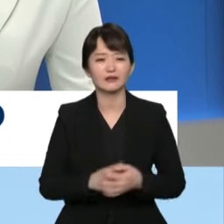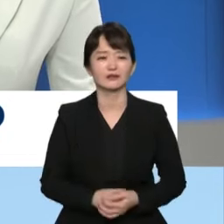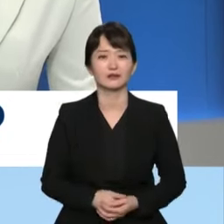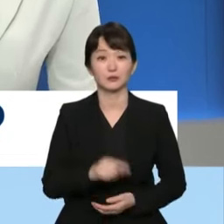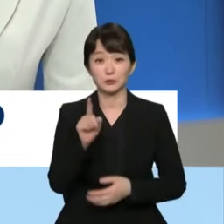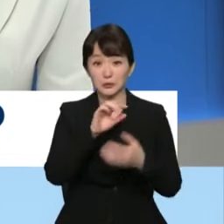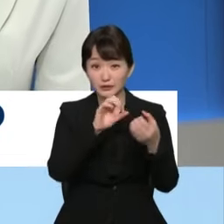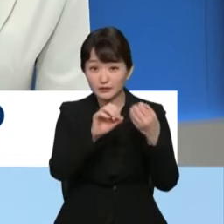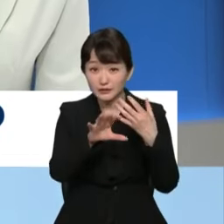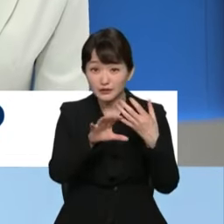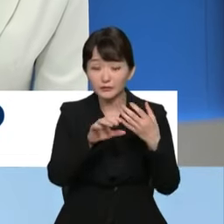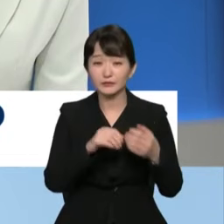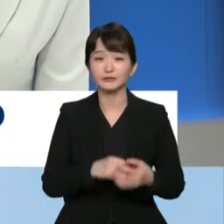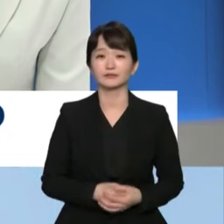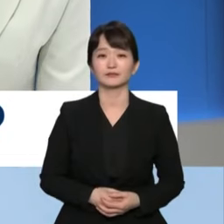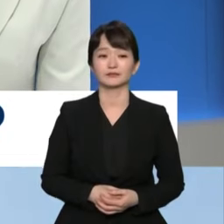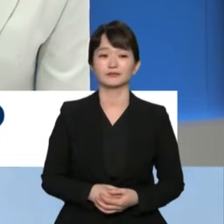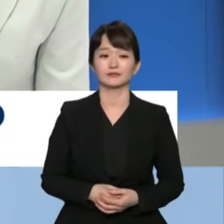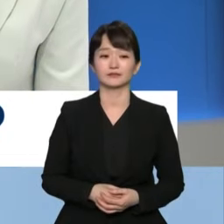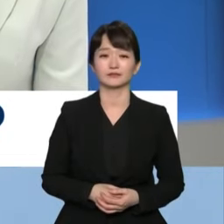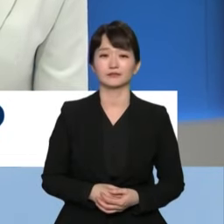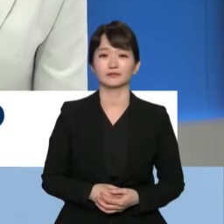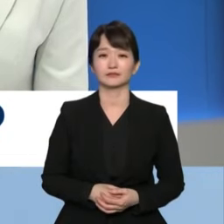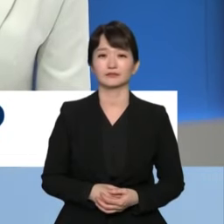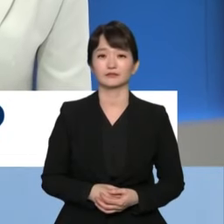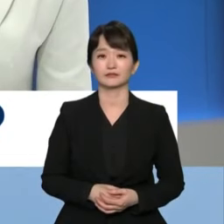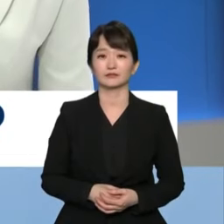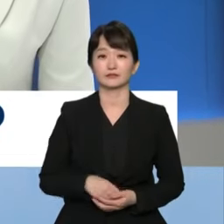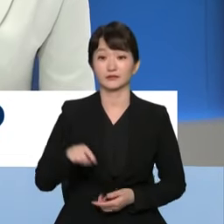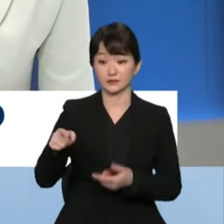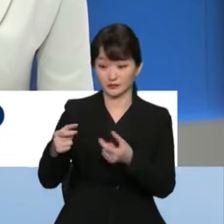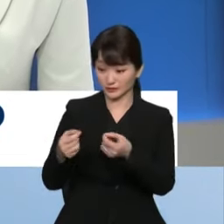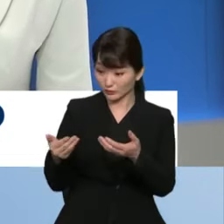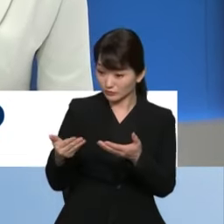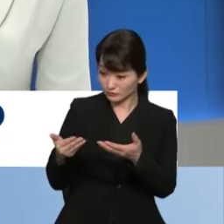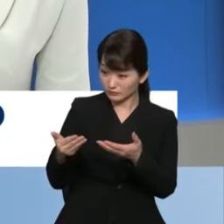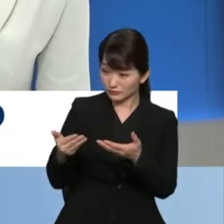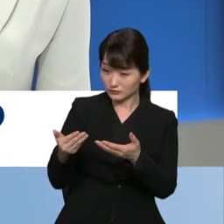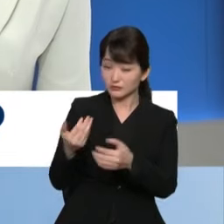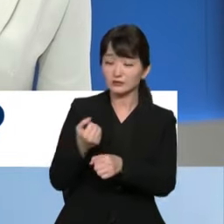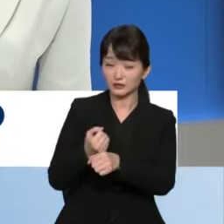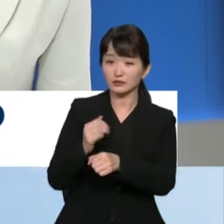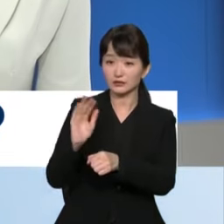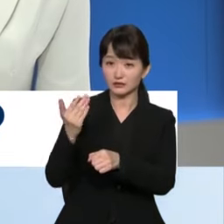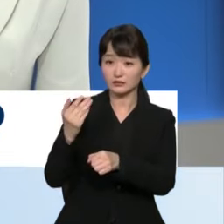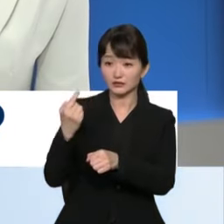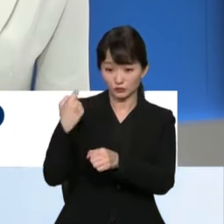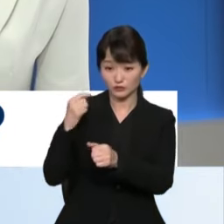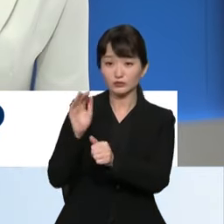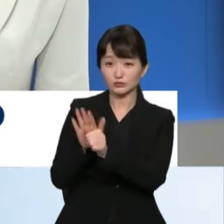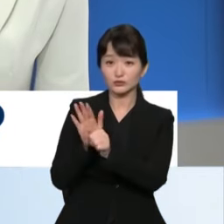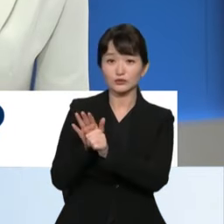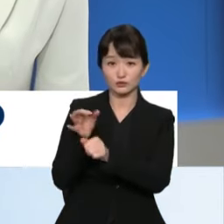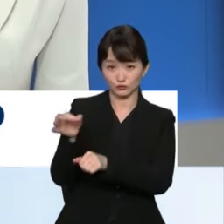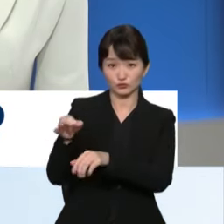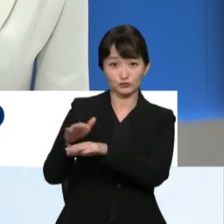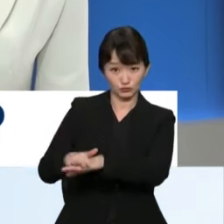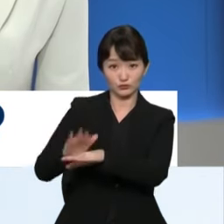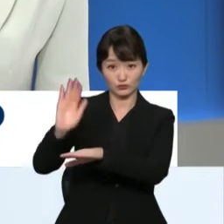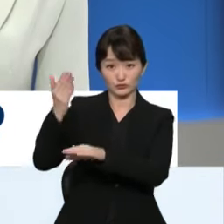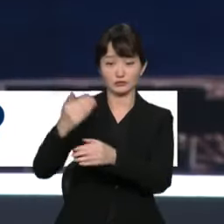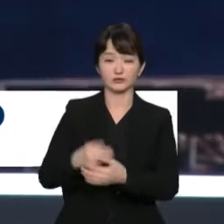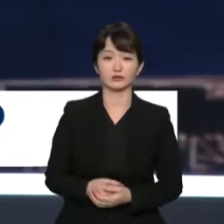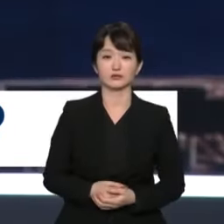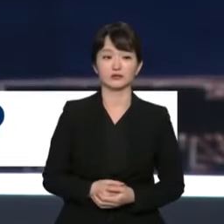뭐라고 답변을 하셨냐 하면네 이런 일을 안 할 이유가 없지 않겠습니까라고 되 물으신 적이 있네 그렇죠 누구나 할 수